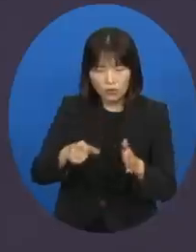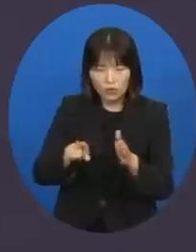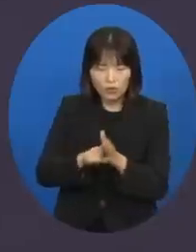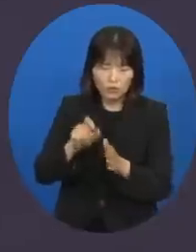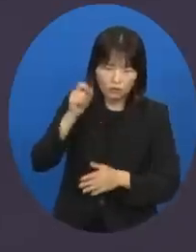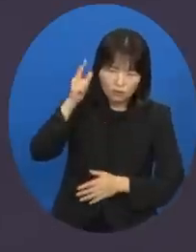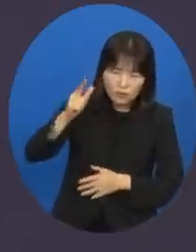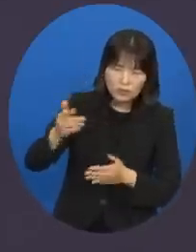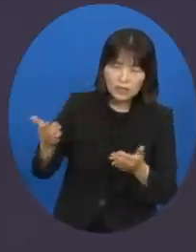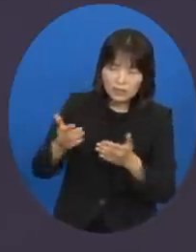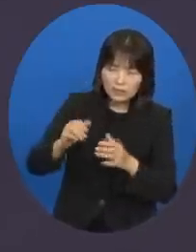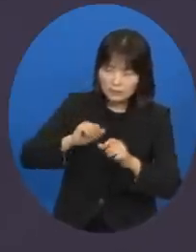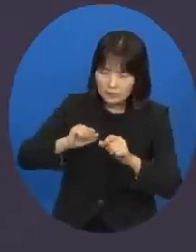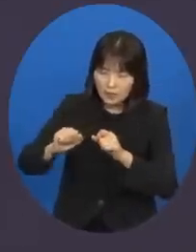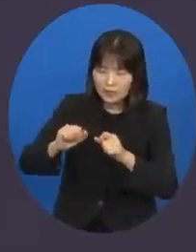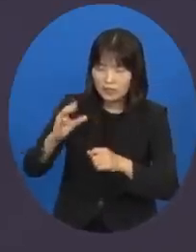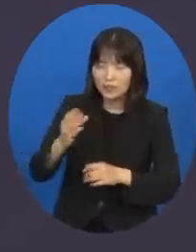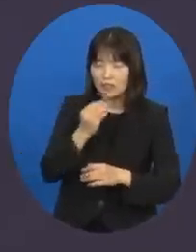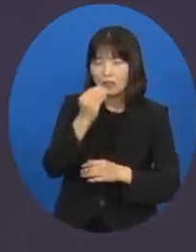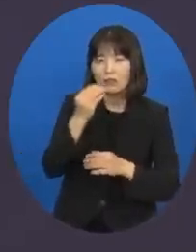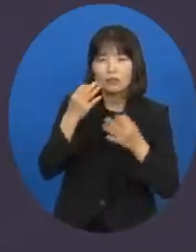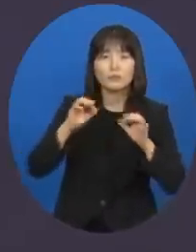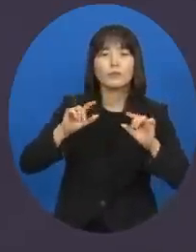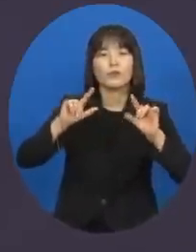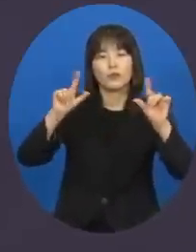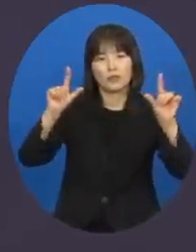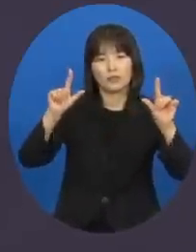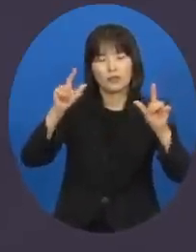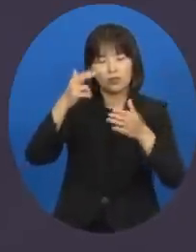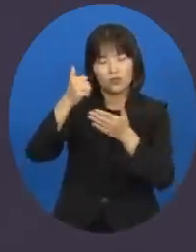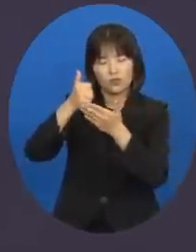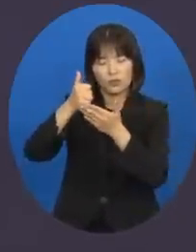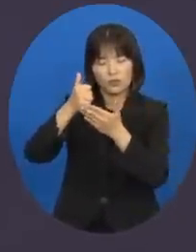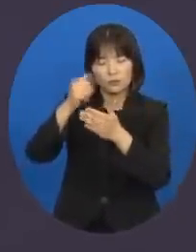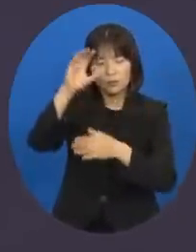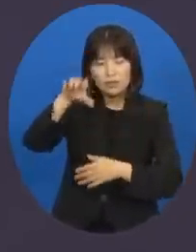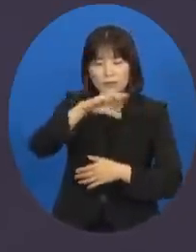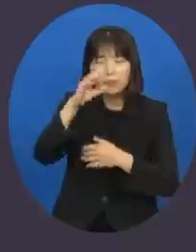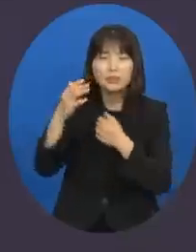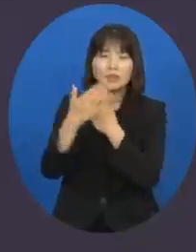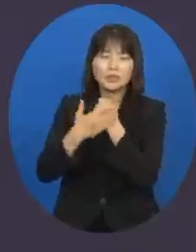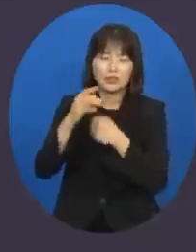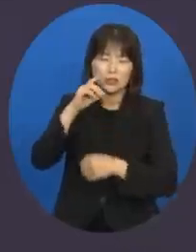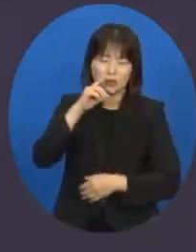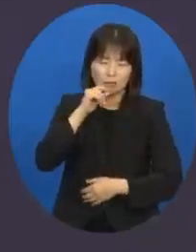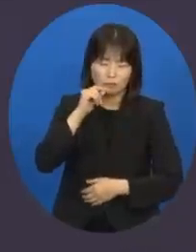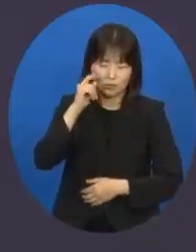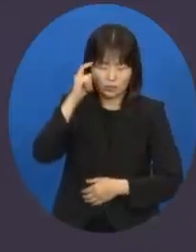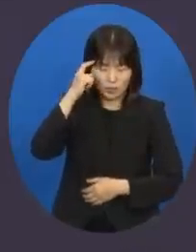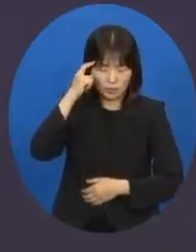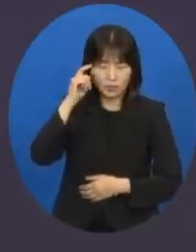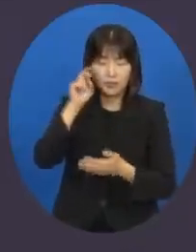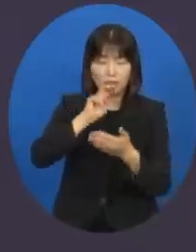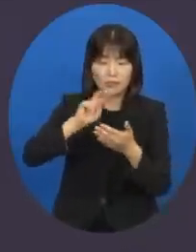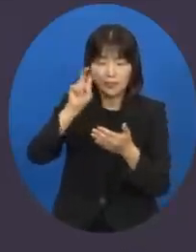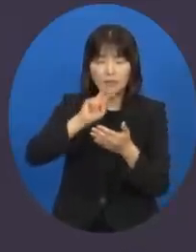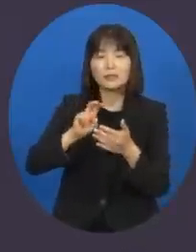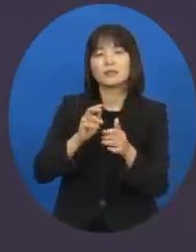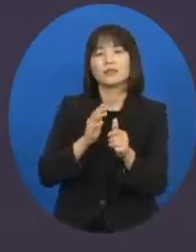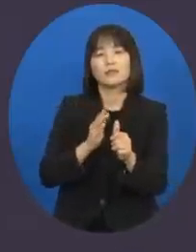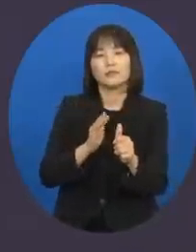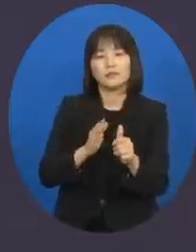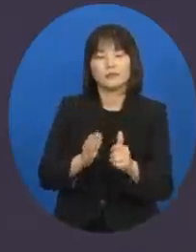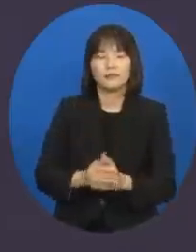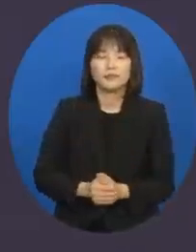행하신 이 성금요일 주님의 그 십자가의 은혜를 묵상하면서 우리 찬양을 했으면 좋겠는데요.